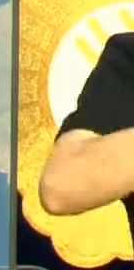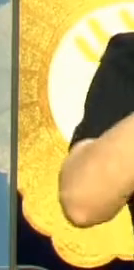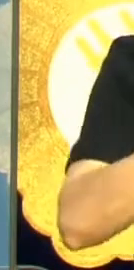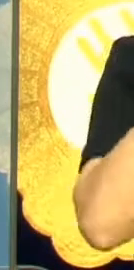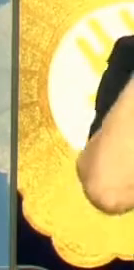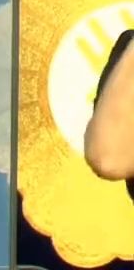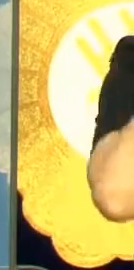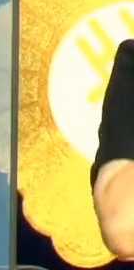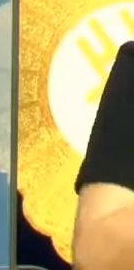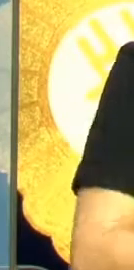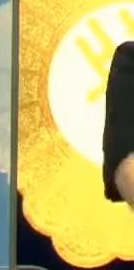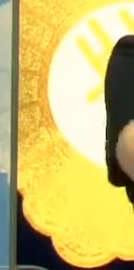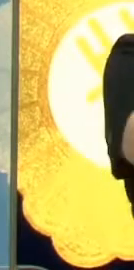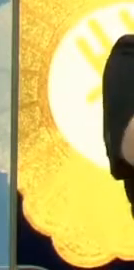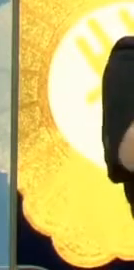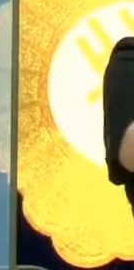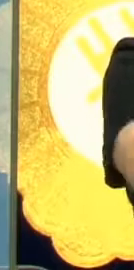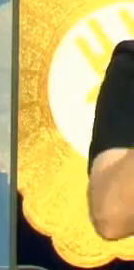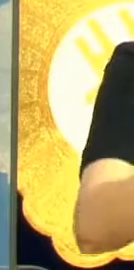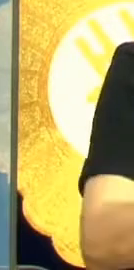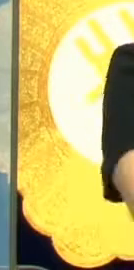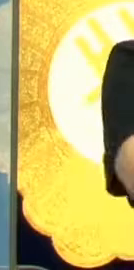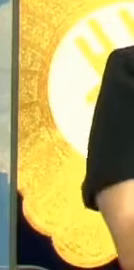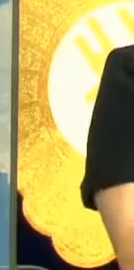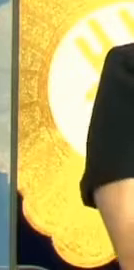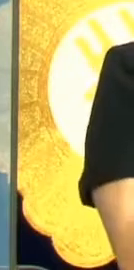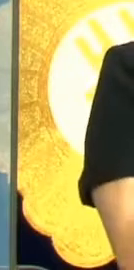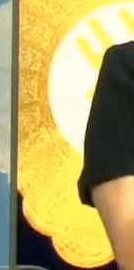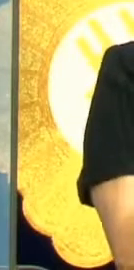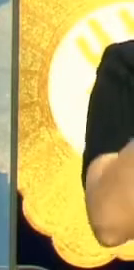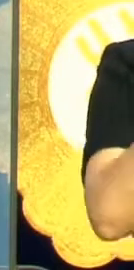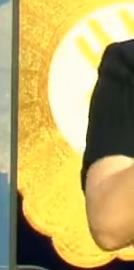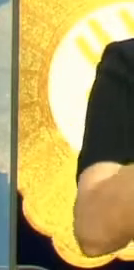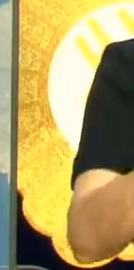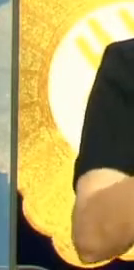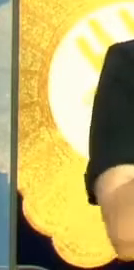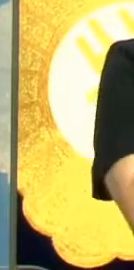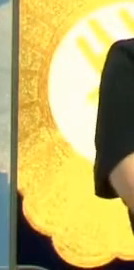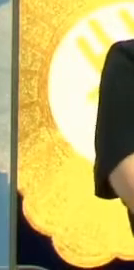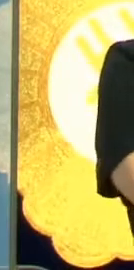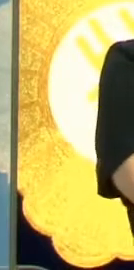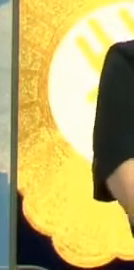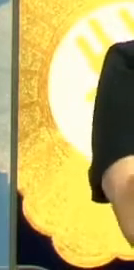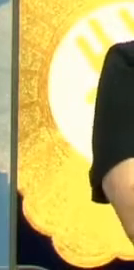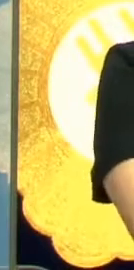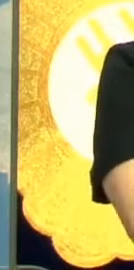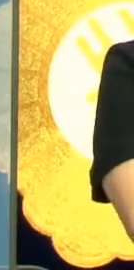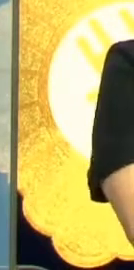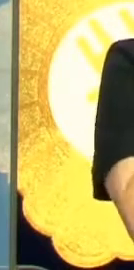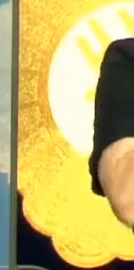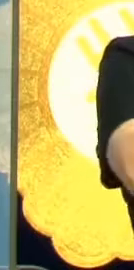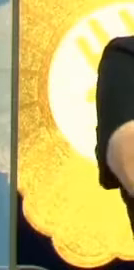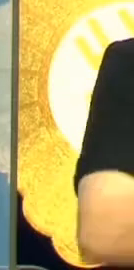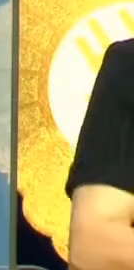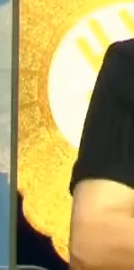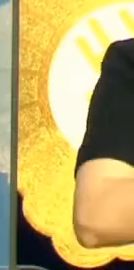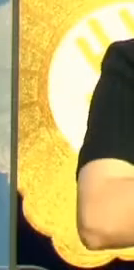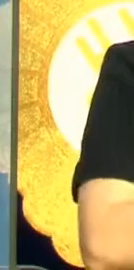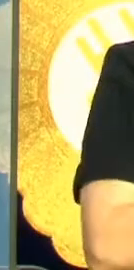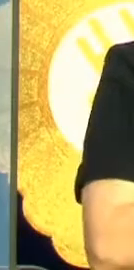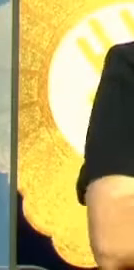바입니다. 대법원은 올해 6월 장애인 사법 지원을 위한 가이드라인 개정판을